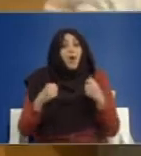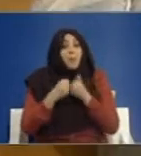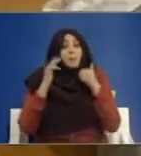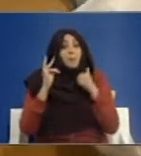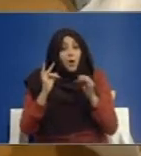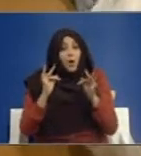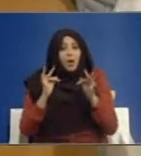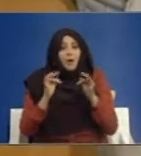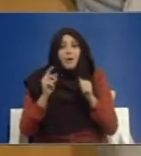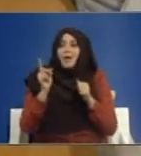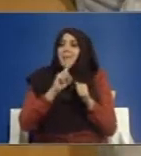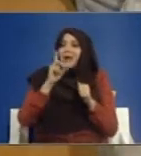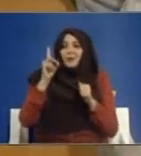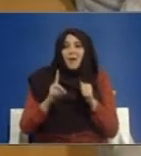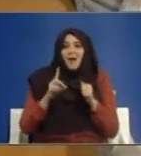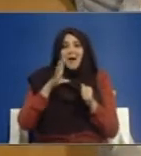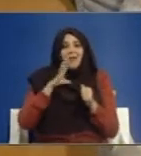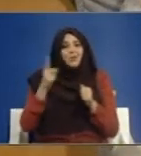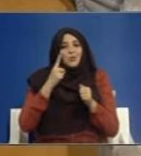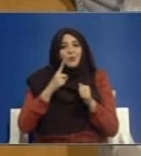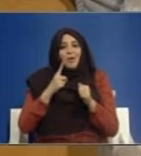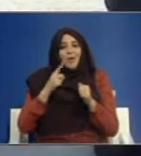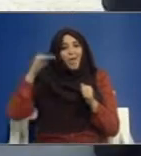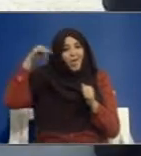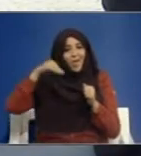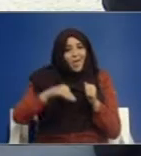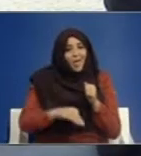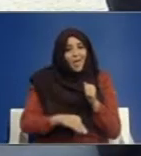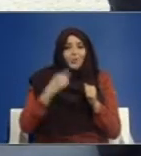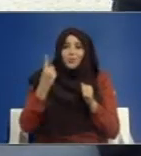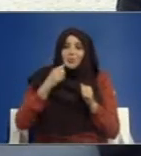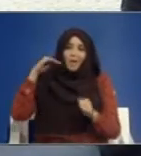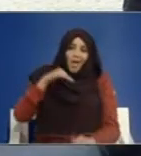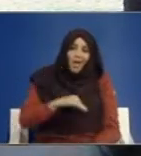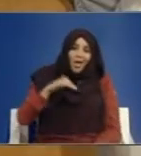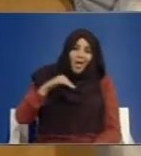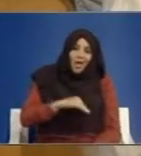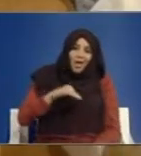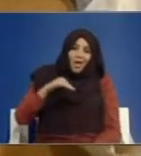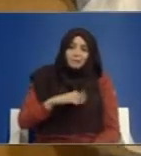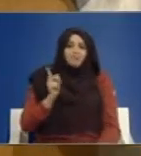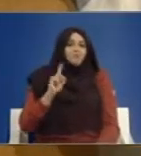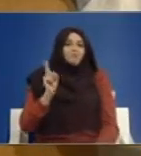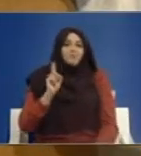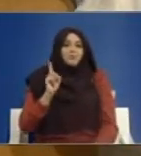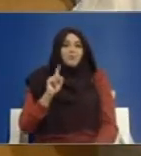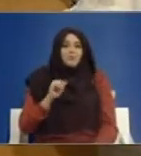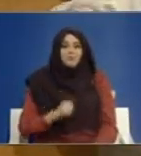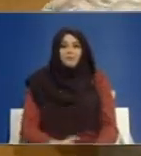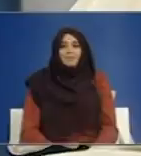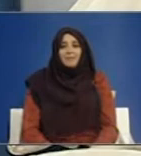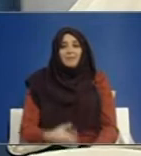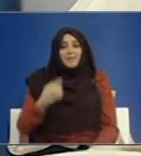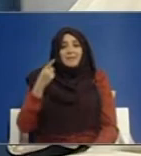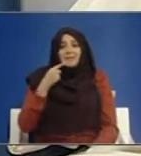نقول لا يصح أن يكون في المنحدر. دائما يعني. دائما هابط. دائما طايح. مليح المهم.